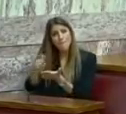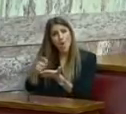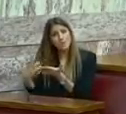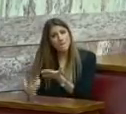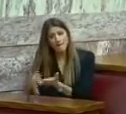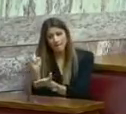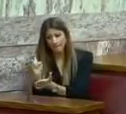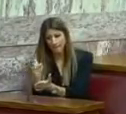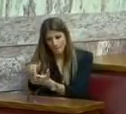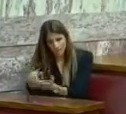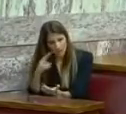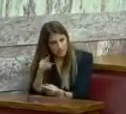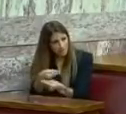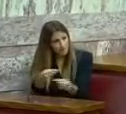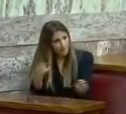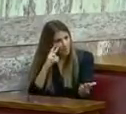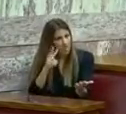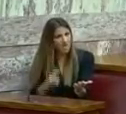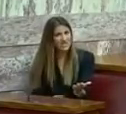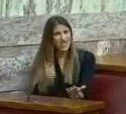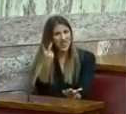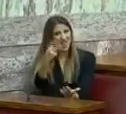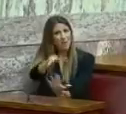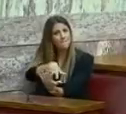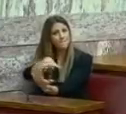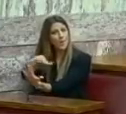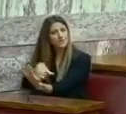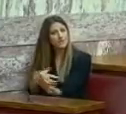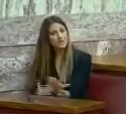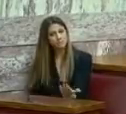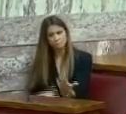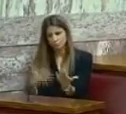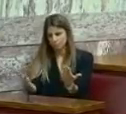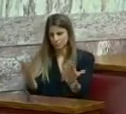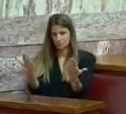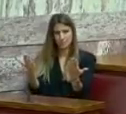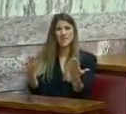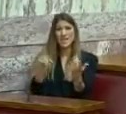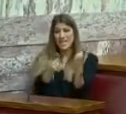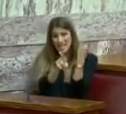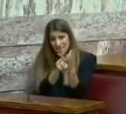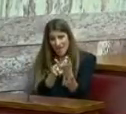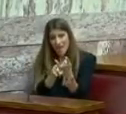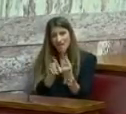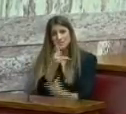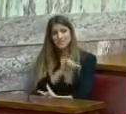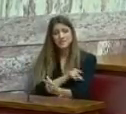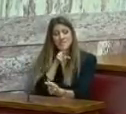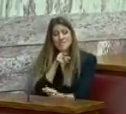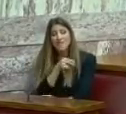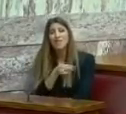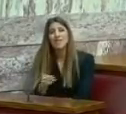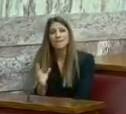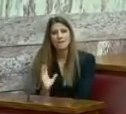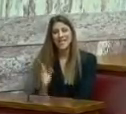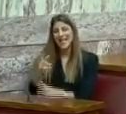διαβάσει οποιοδήποτε, και τα δύο πορίσματα. Ειδική αναφορά σε αυτό το ζήτημα. Σε ότι μόνο η δικαιοσύνη